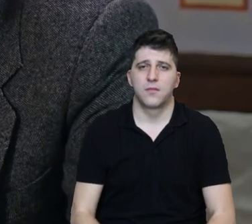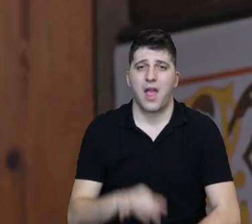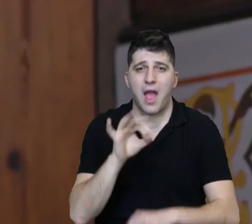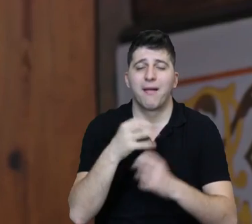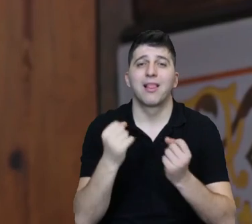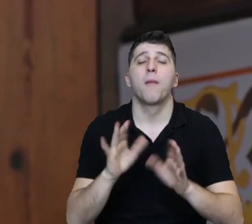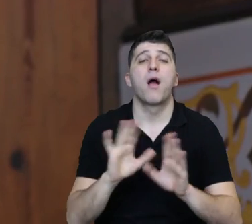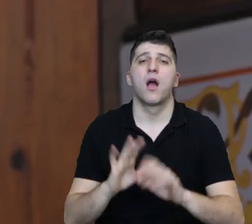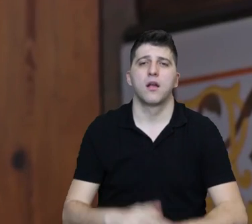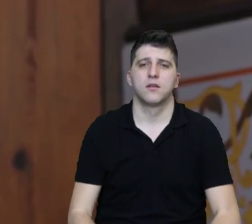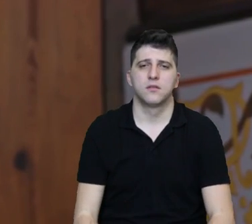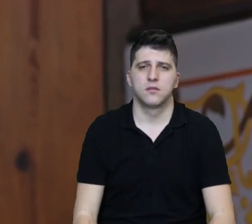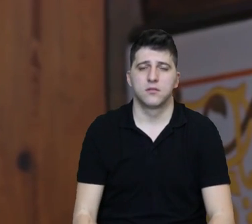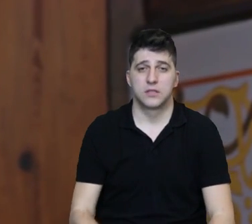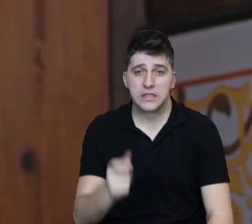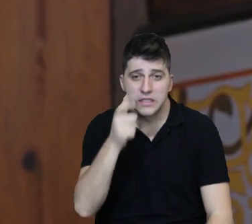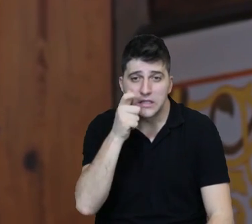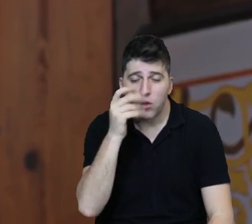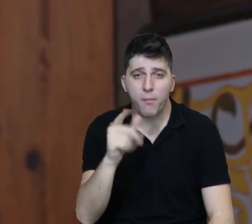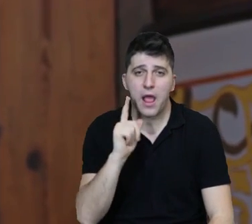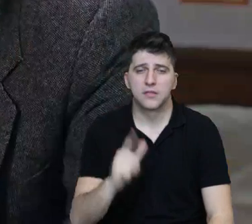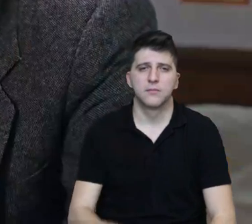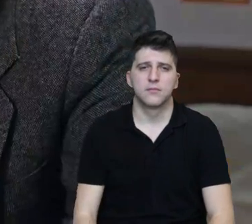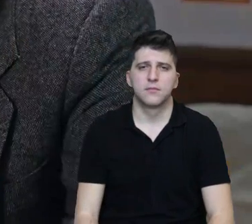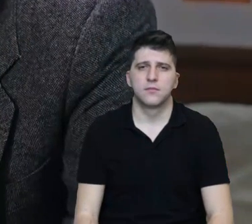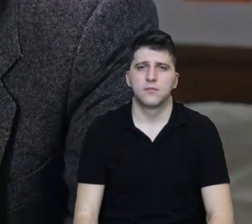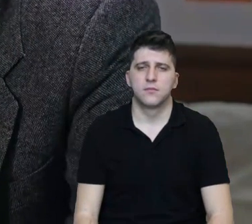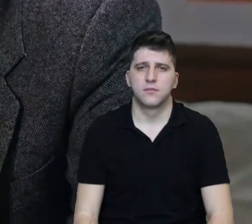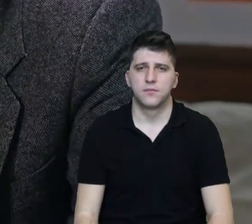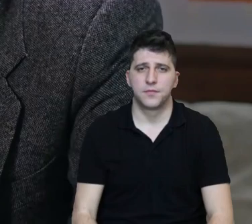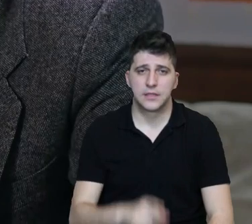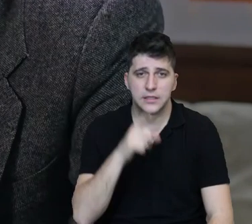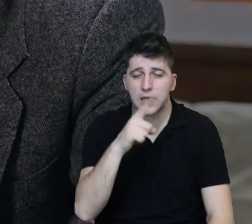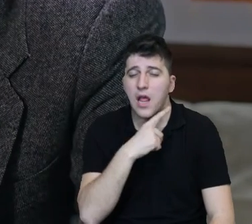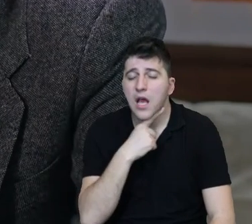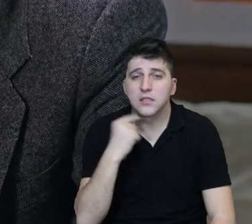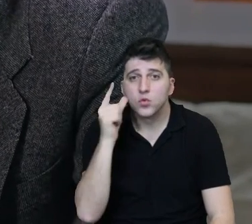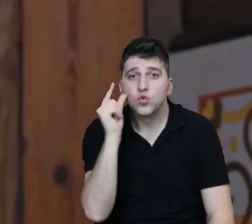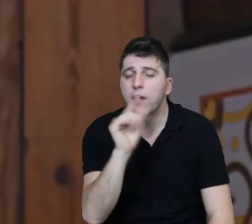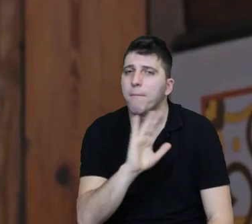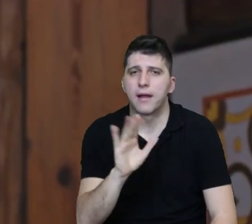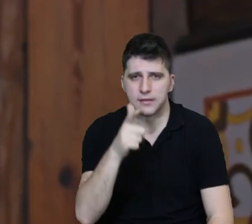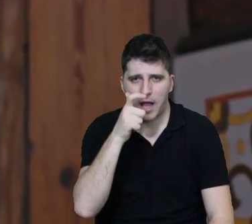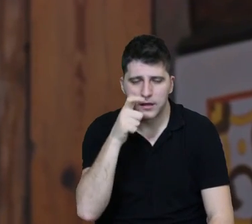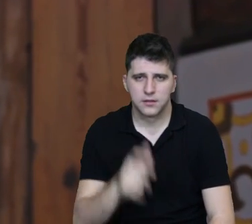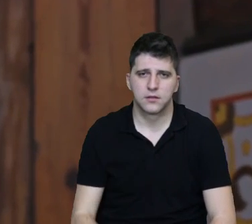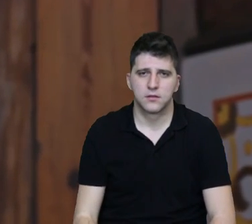gevşeme. Çok dikkatli olmamız lazım. Senden asla şüphelenmemeli.